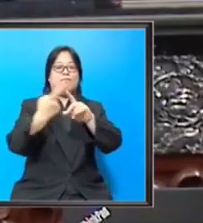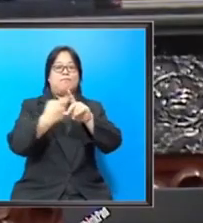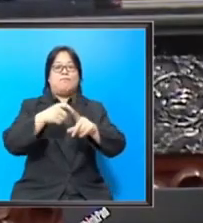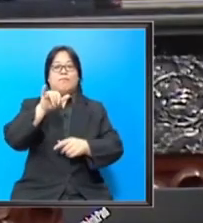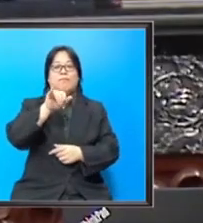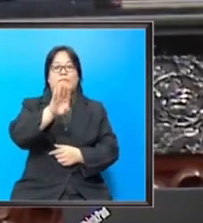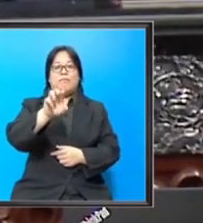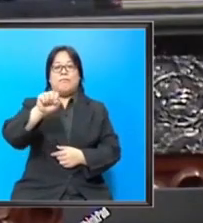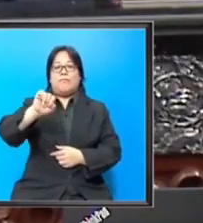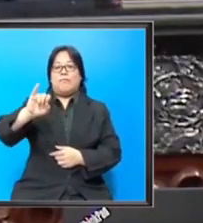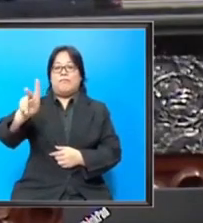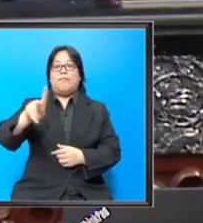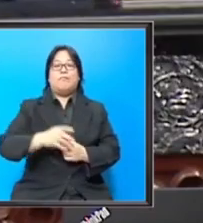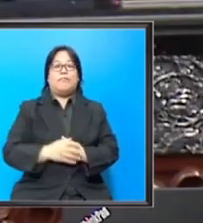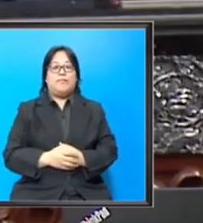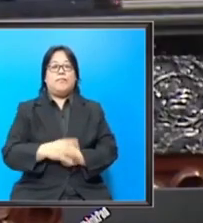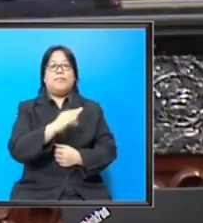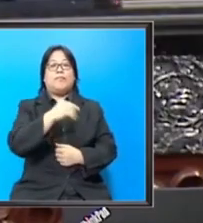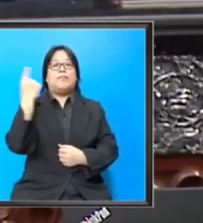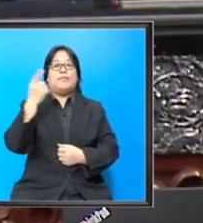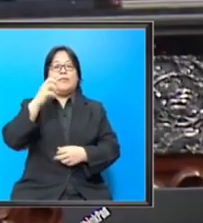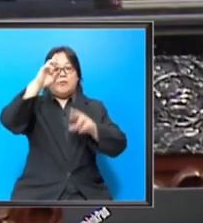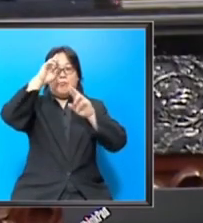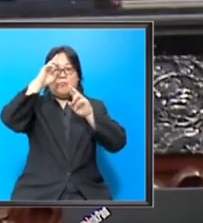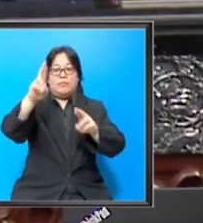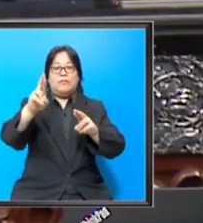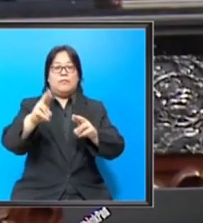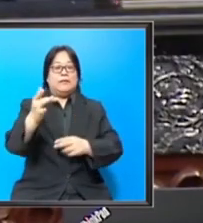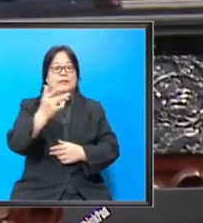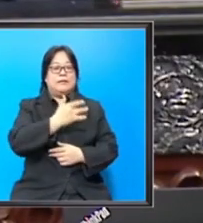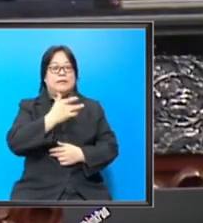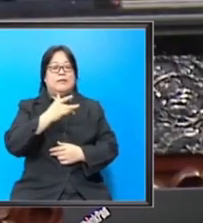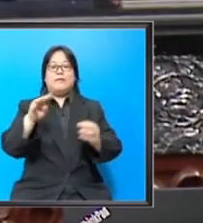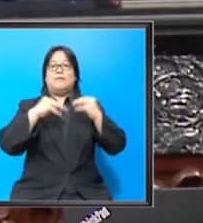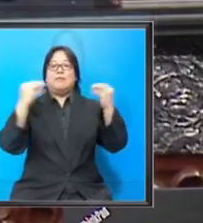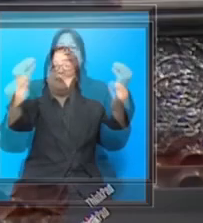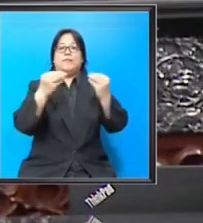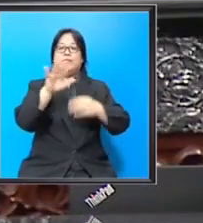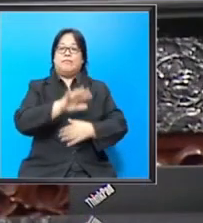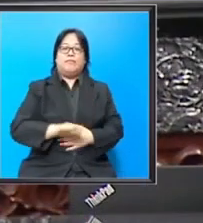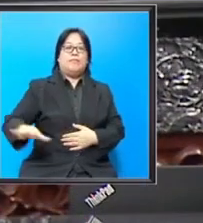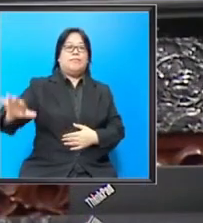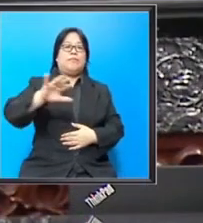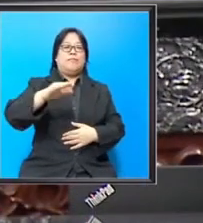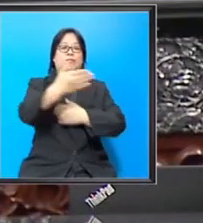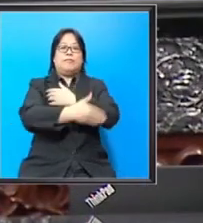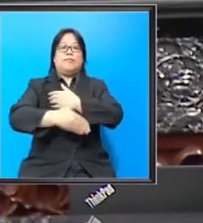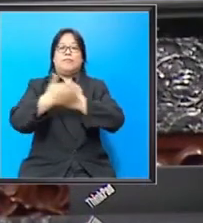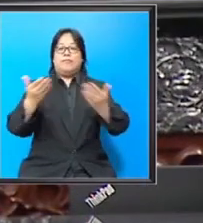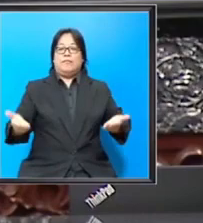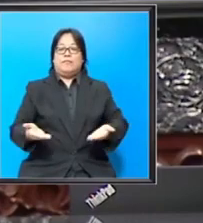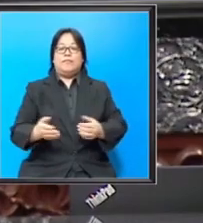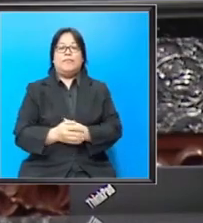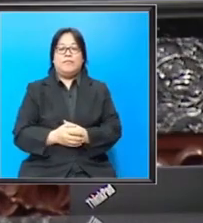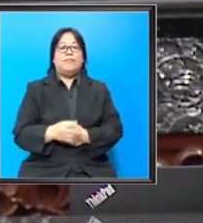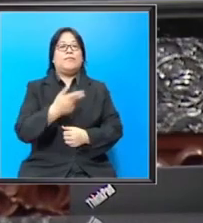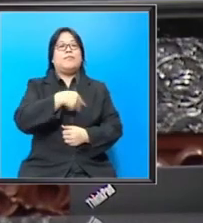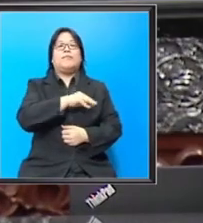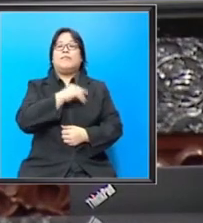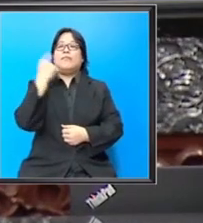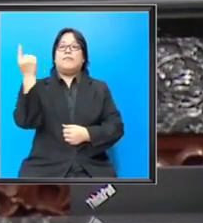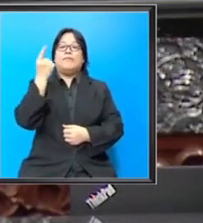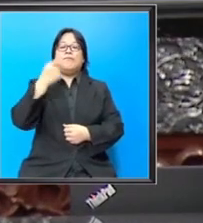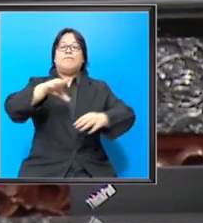promosi dan senantiasa menghormati Siti masyarakat majmuk di negara ini Kementerian